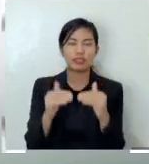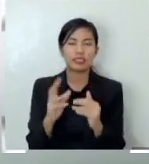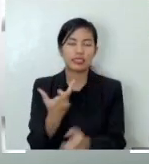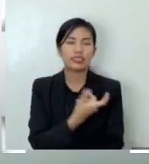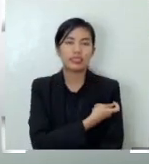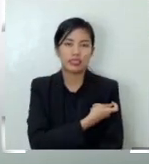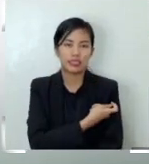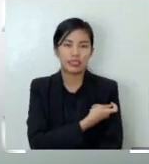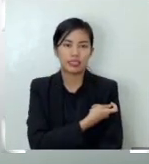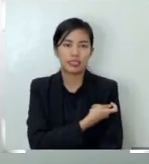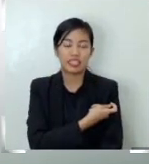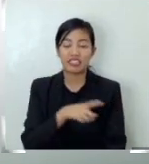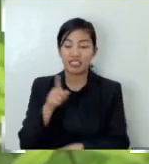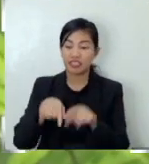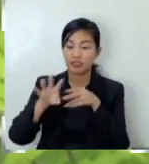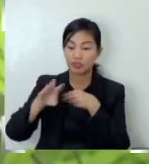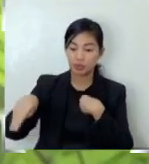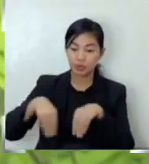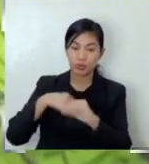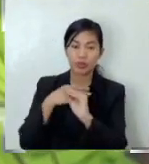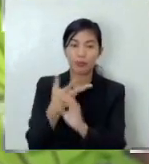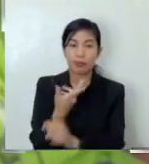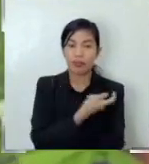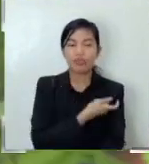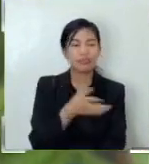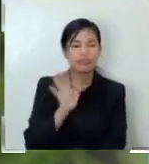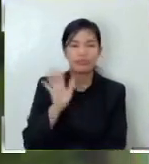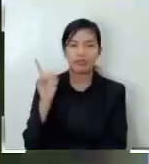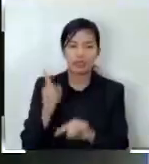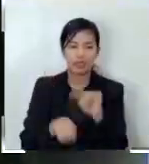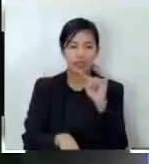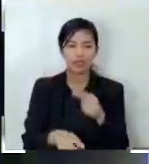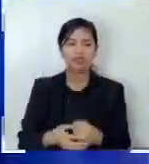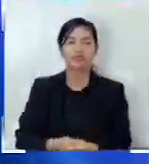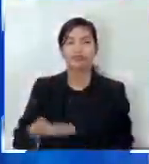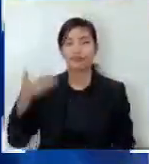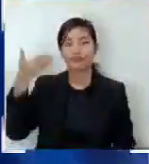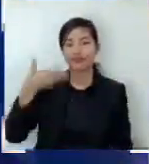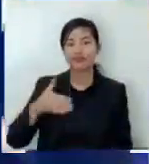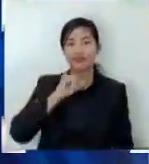replacement sa bakuna. Ako si JP Soriano, ang inyong saksi.